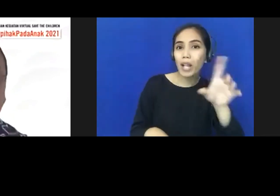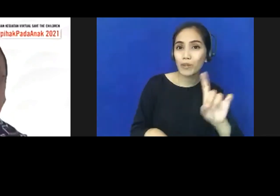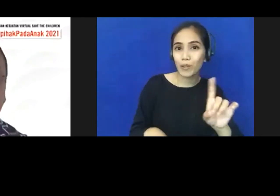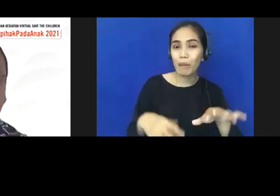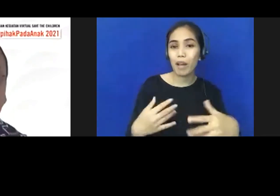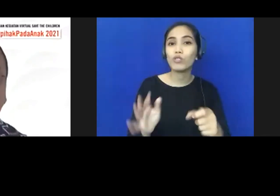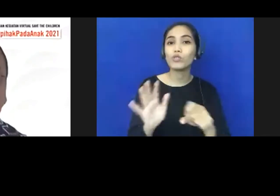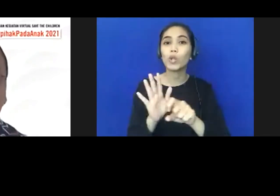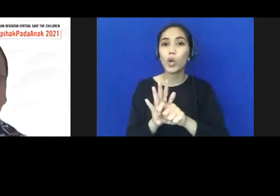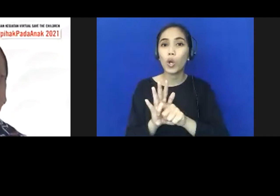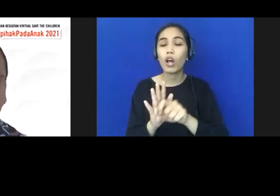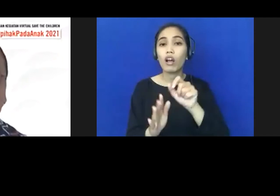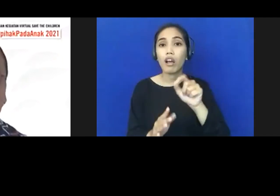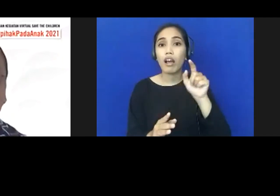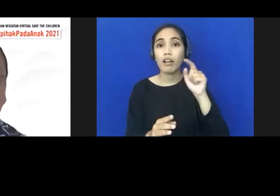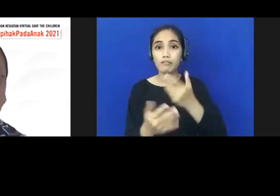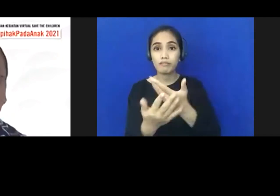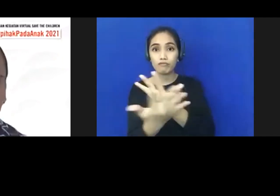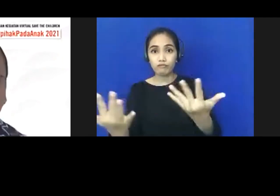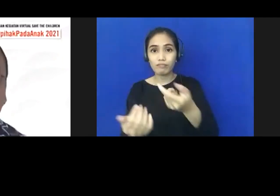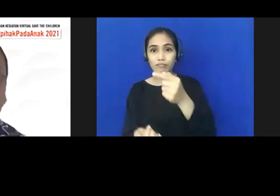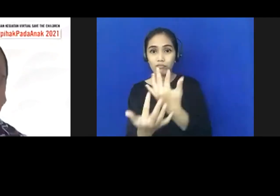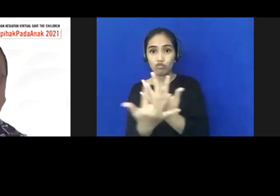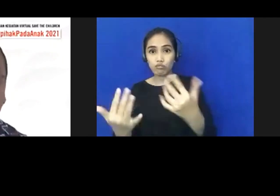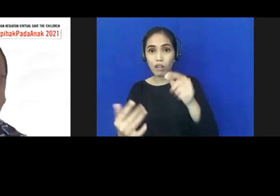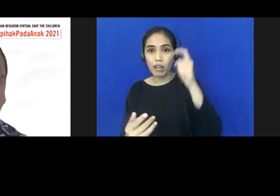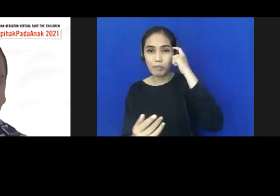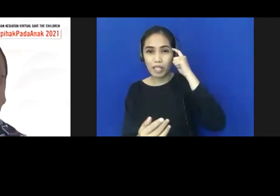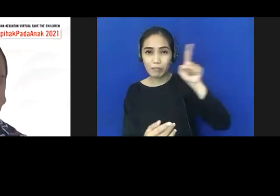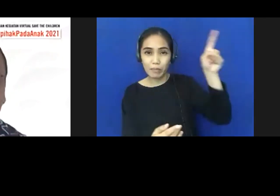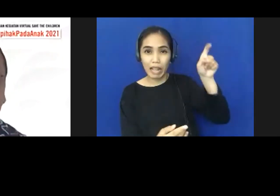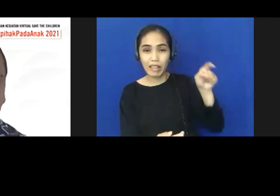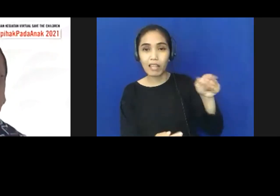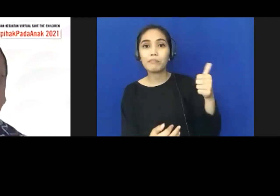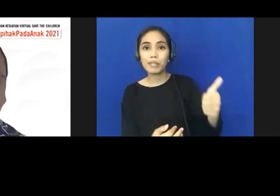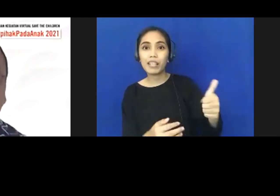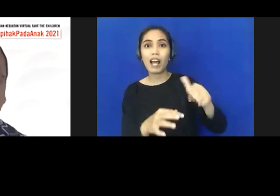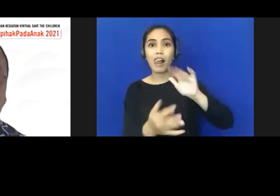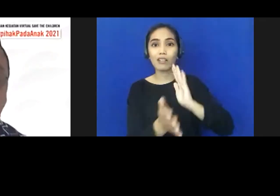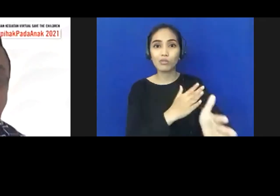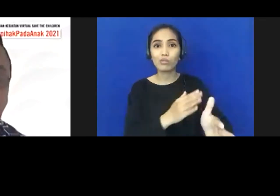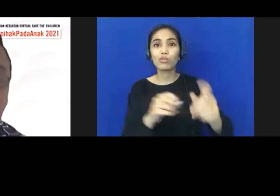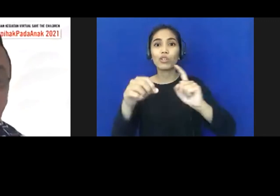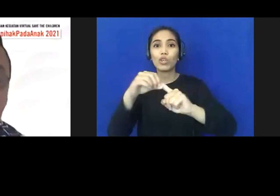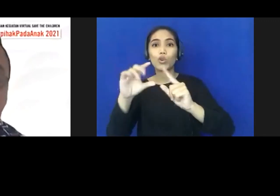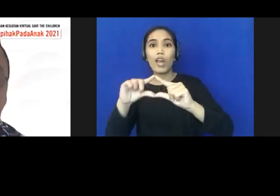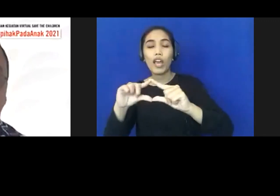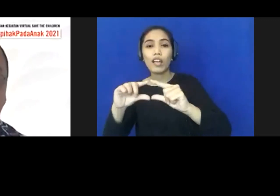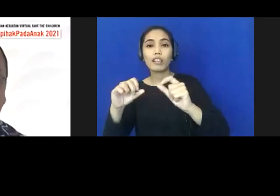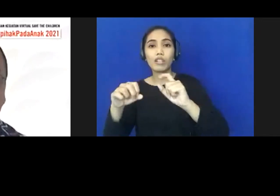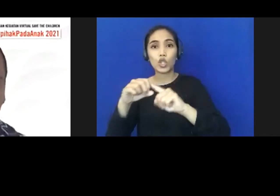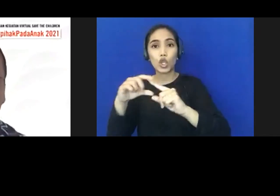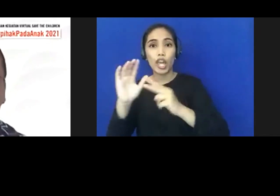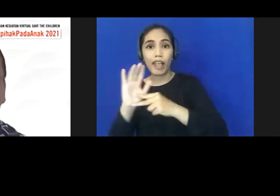ada pertanyaan untuk dapat menulis di kolom chat box dan langsung ditujukan pada Q&A Fajar, Q